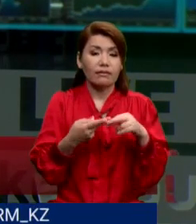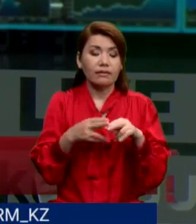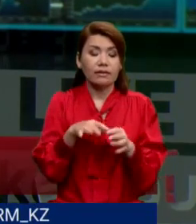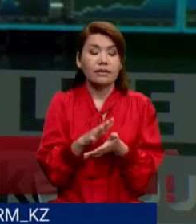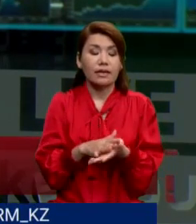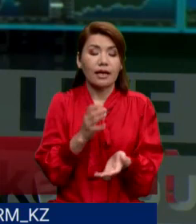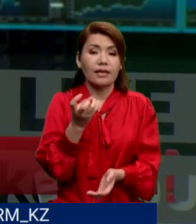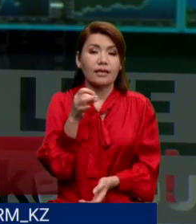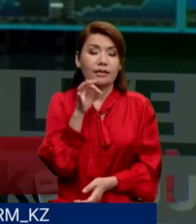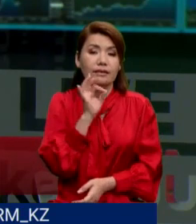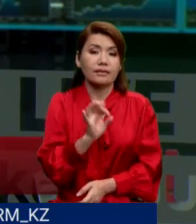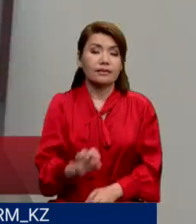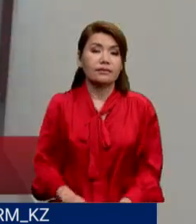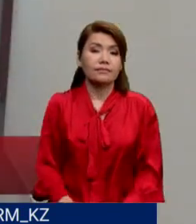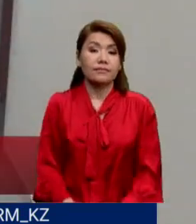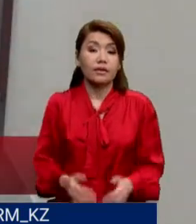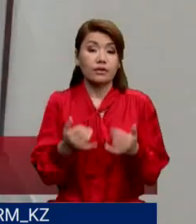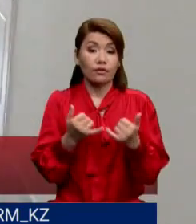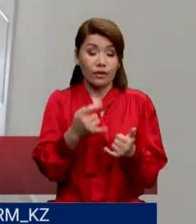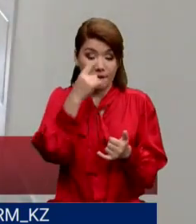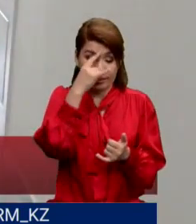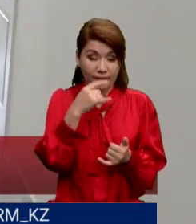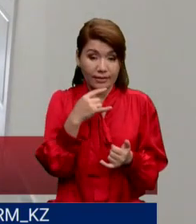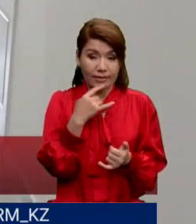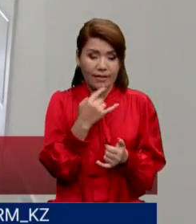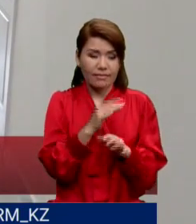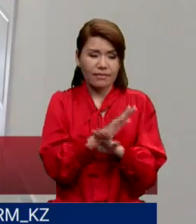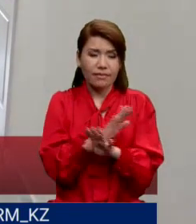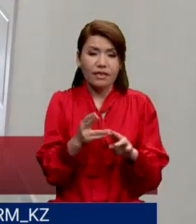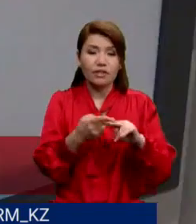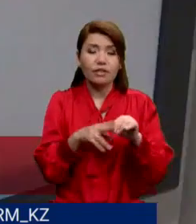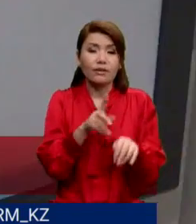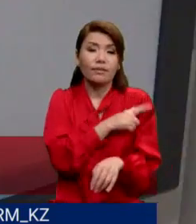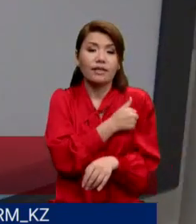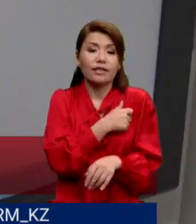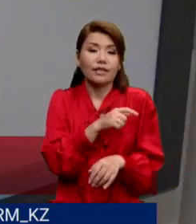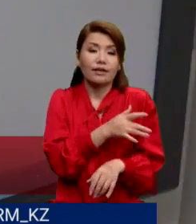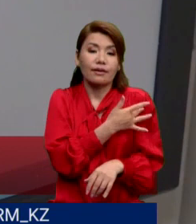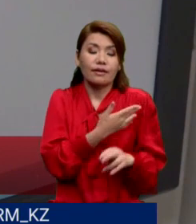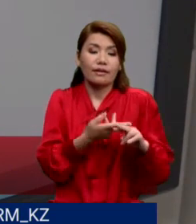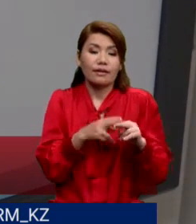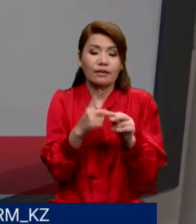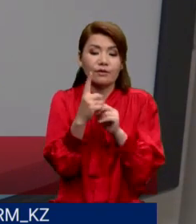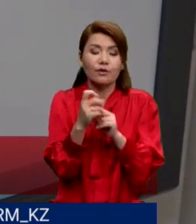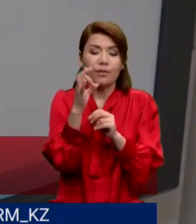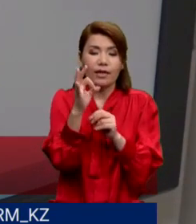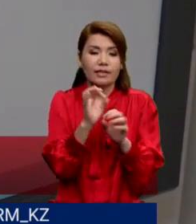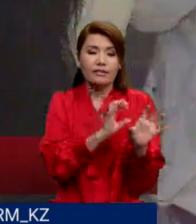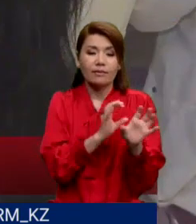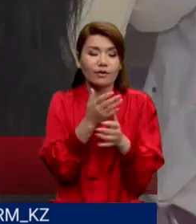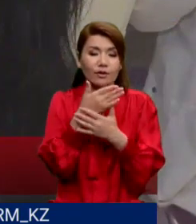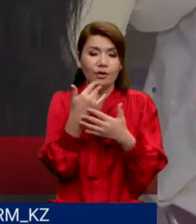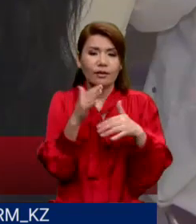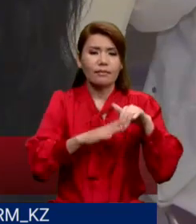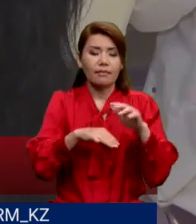Саят Ермек таныстырсын. Бүгінде Қазақстанның бірде-бір өңірі медицина қызметкерлерімен 100% қамтылмаған, бәрінде